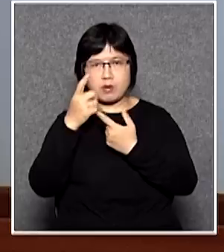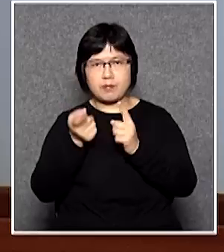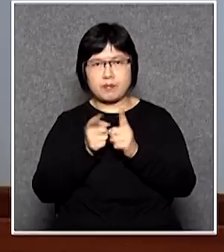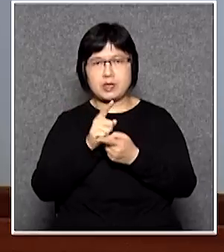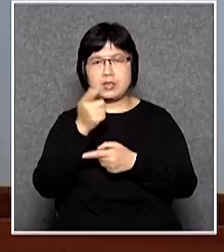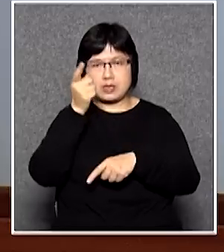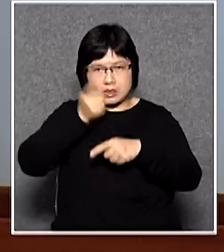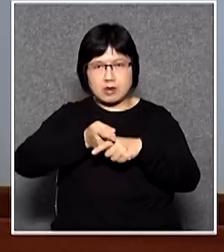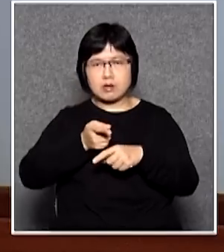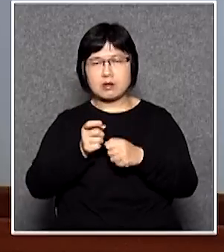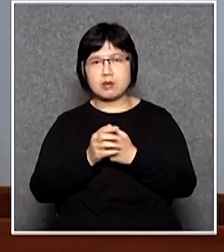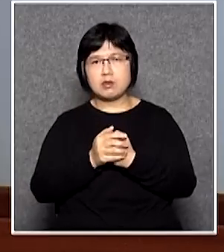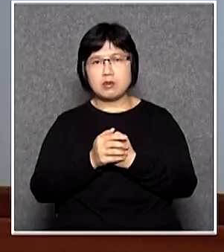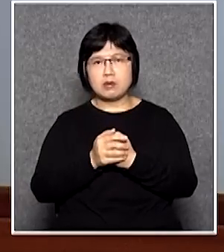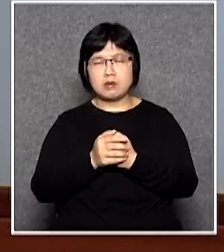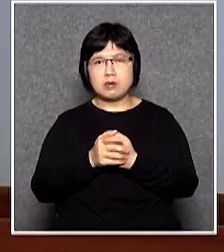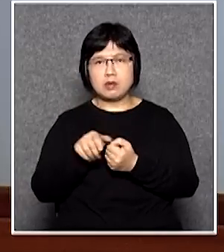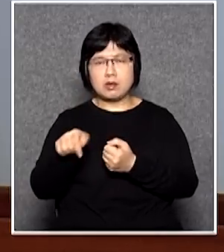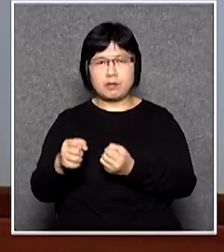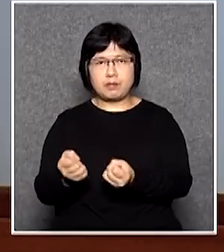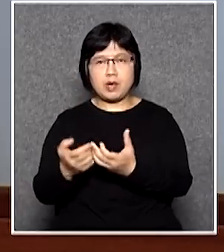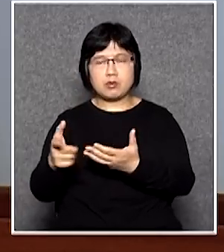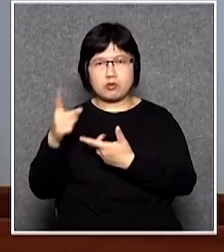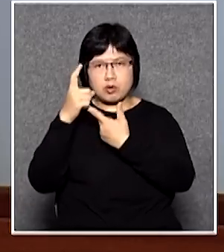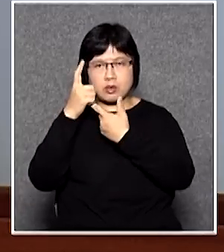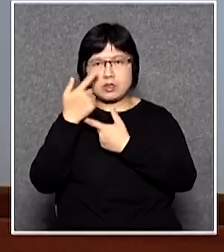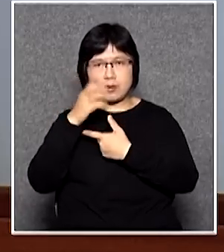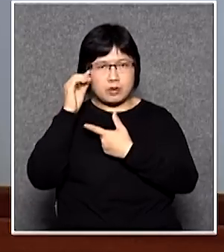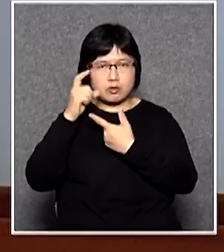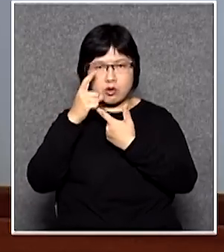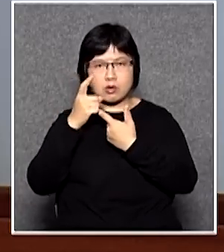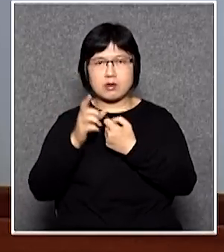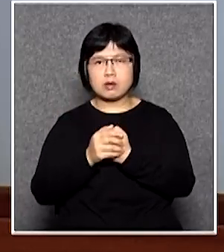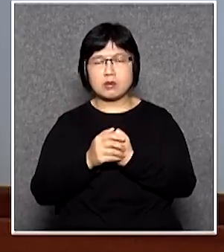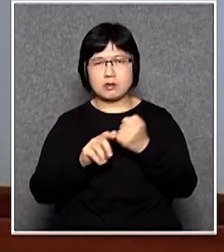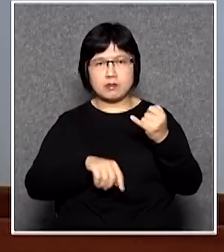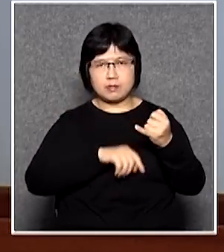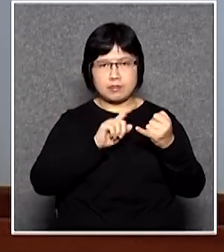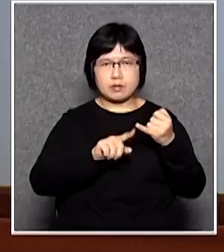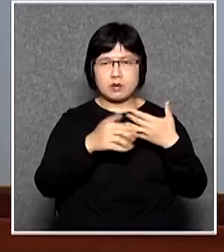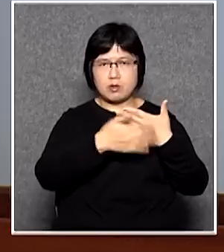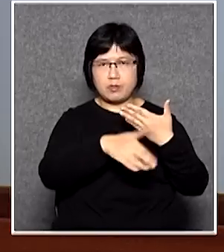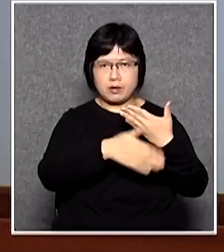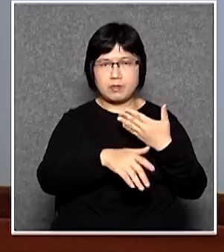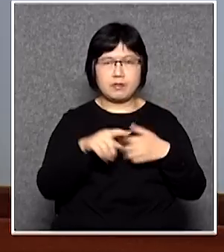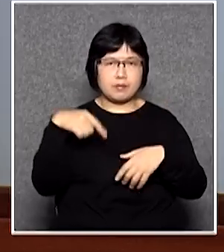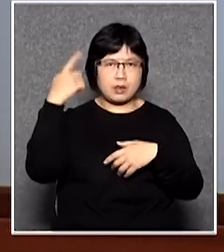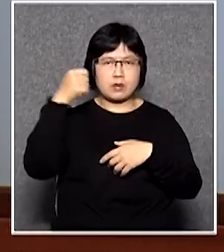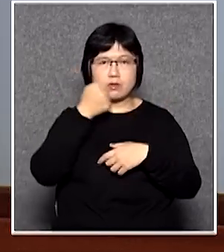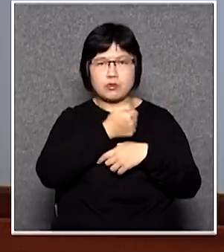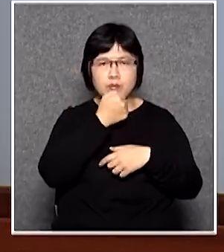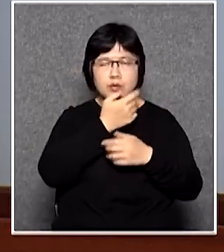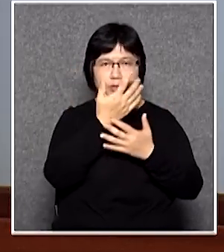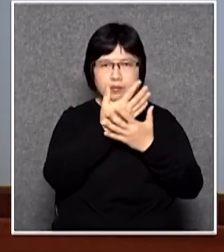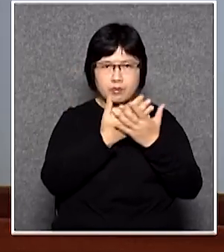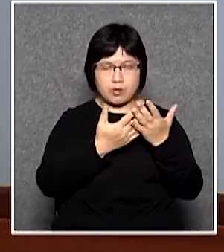的现场新闻照片，结果就被外界、被美国的传媒网站报